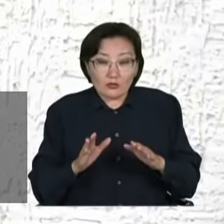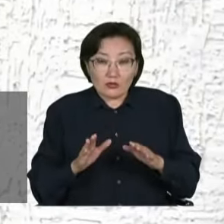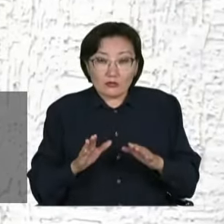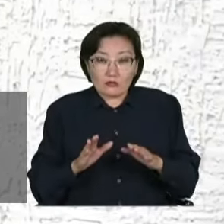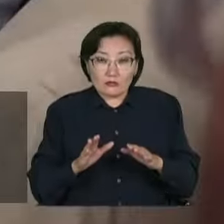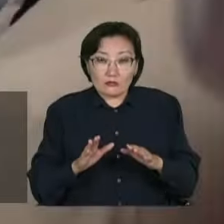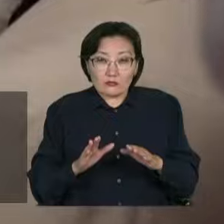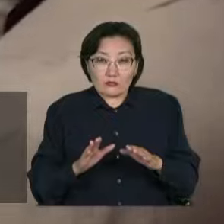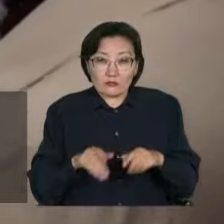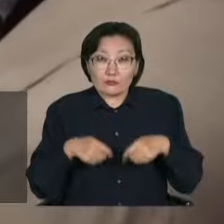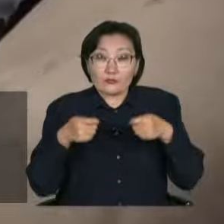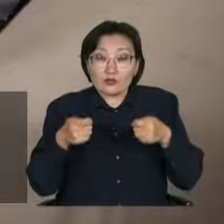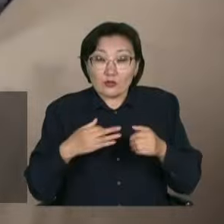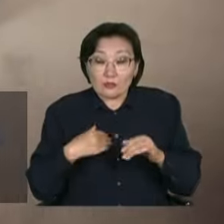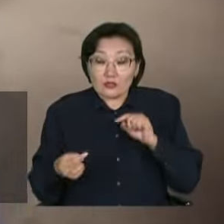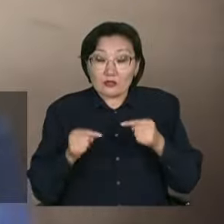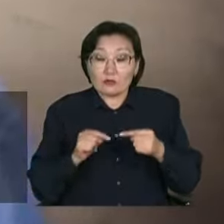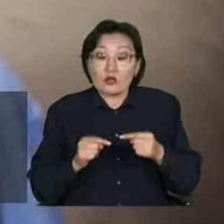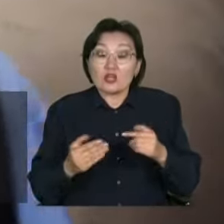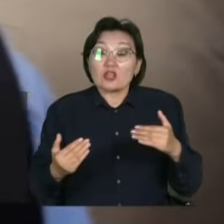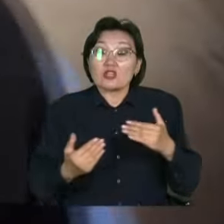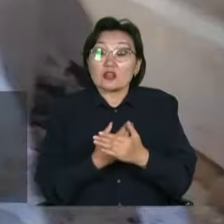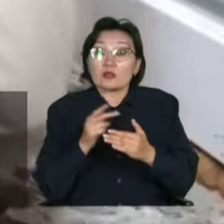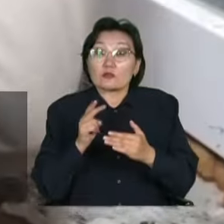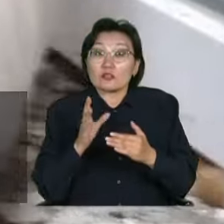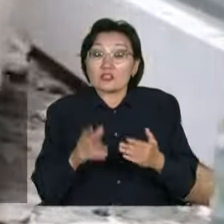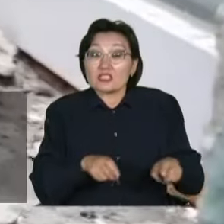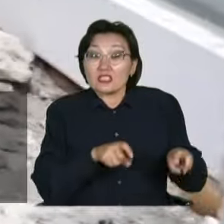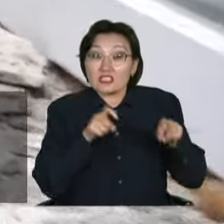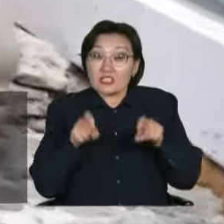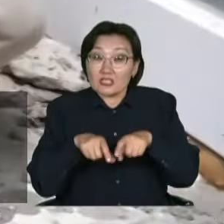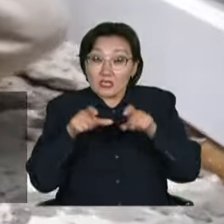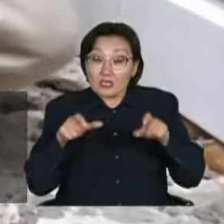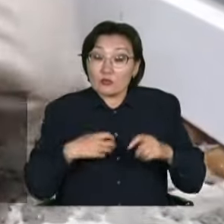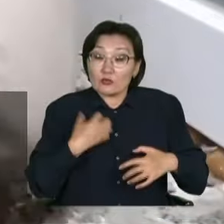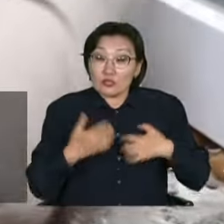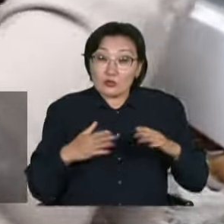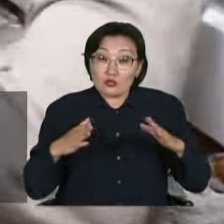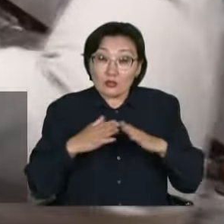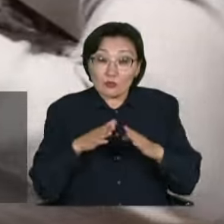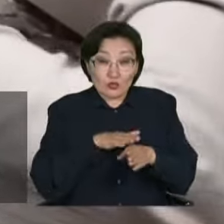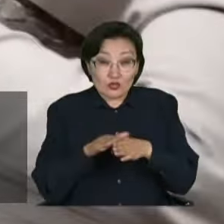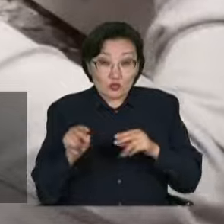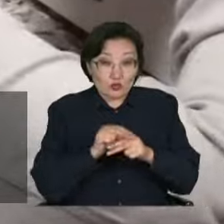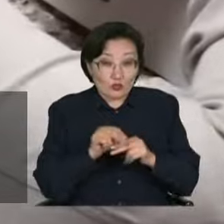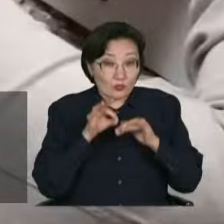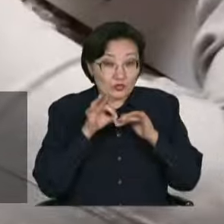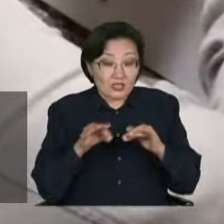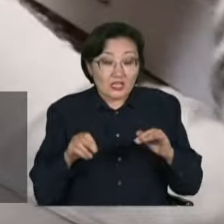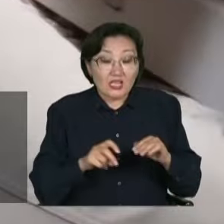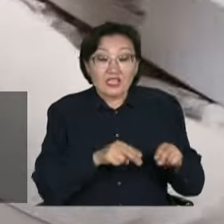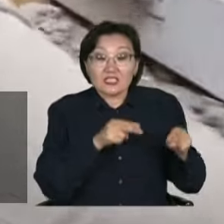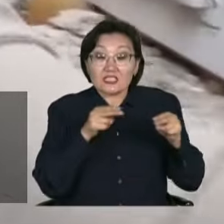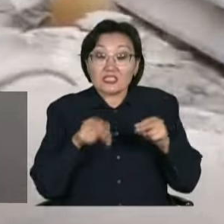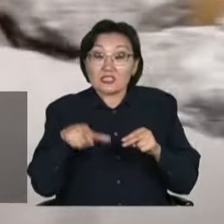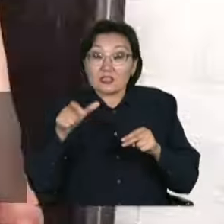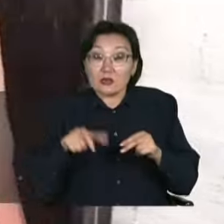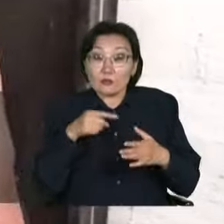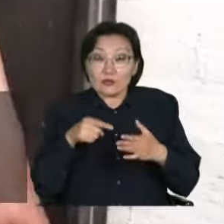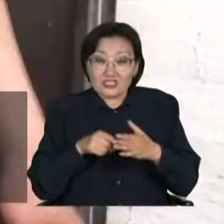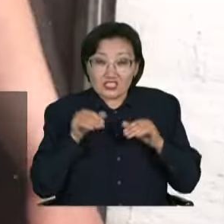қарсы емеспін. Бұл жағдай жаңа баспанаға қоныс аударып келгендерді де алаңдатады. Үйлеріне толықтай жөндеу жасап кіріп алған олар мәселенің